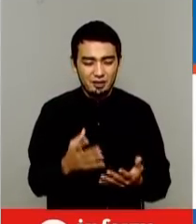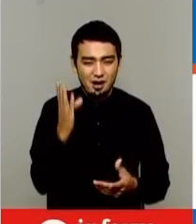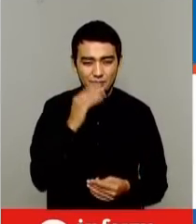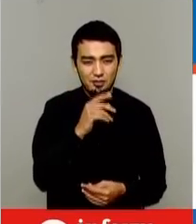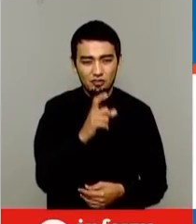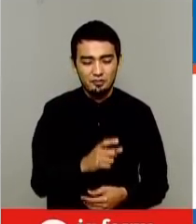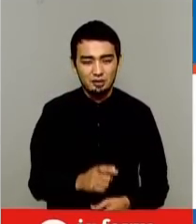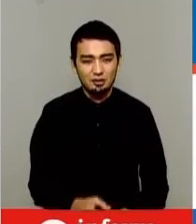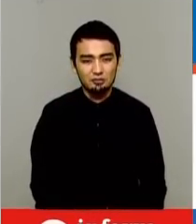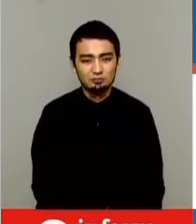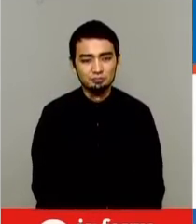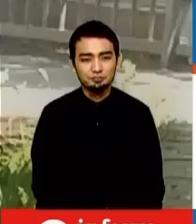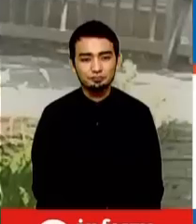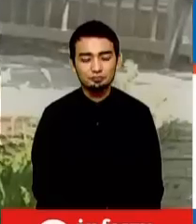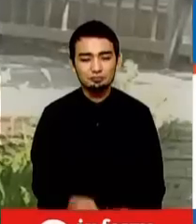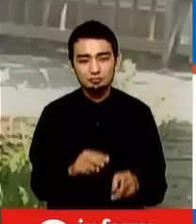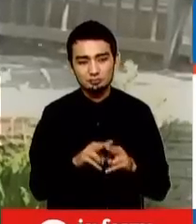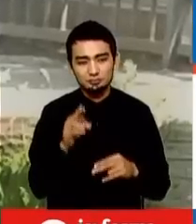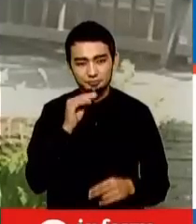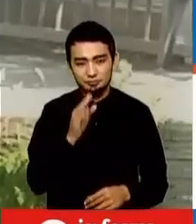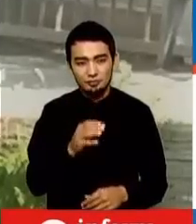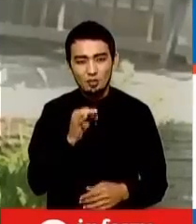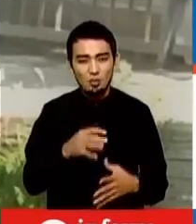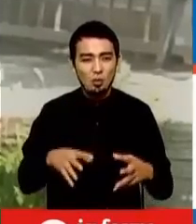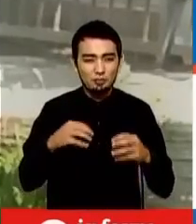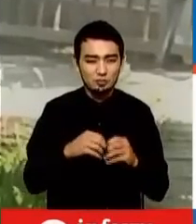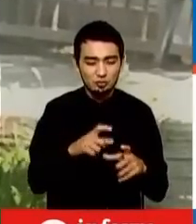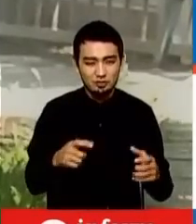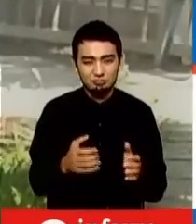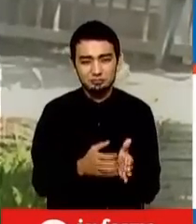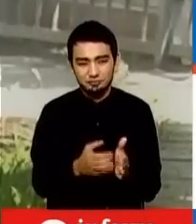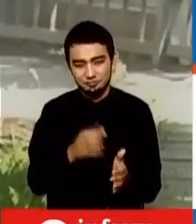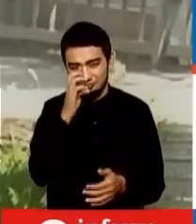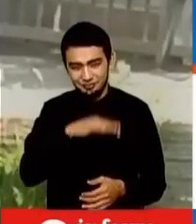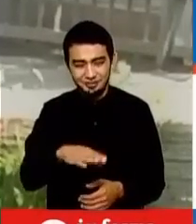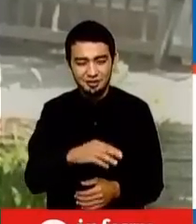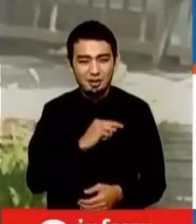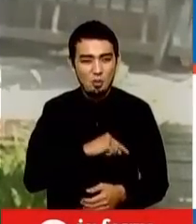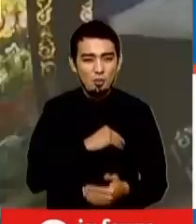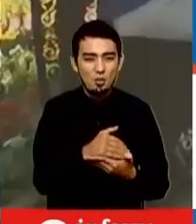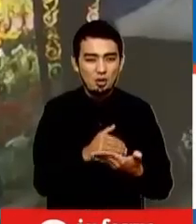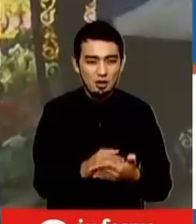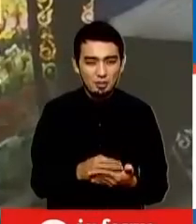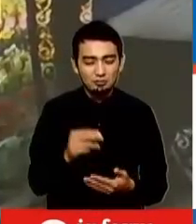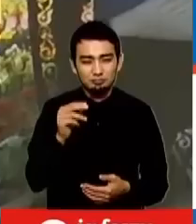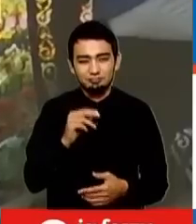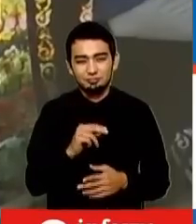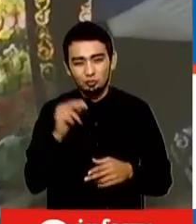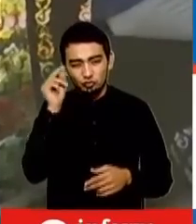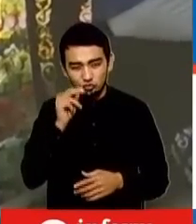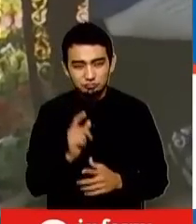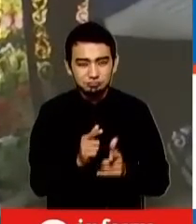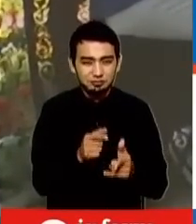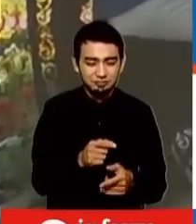человека влиять. Общественники говорят, в стране не хватает рабочих программ для обучения и трудоустройства молодежи.